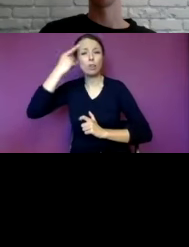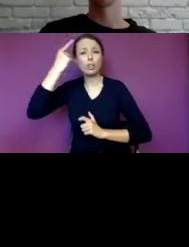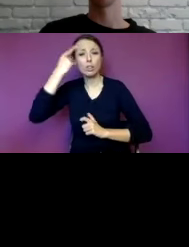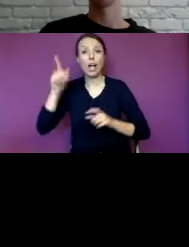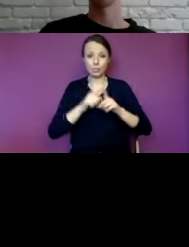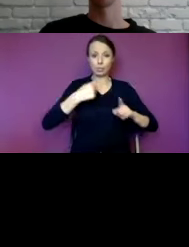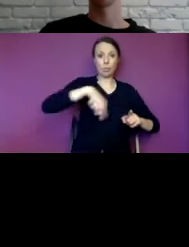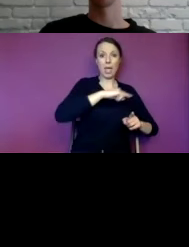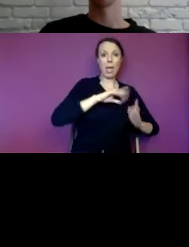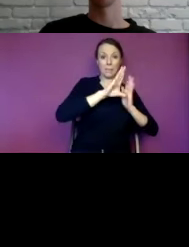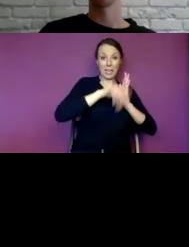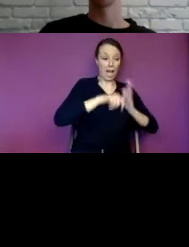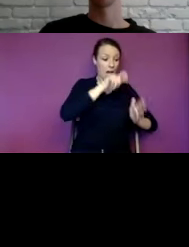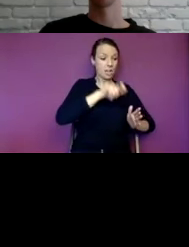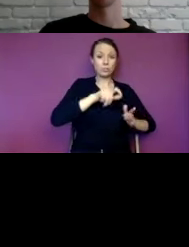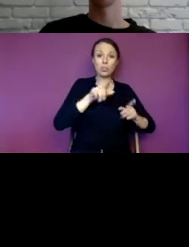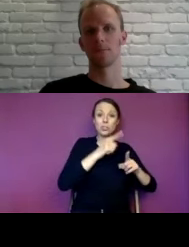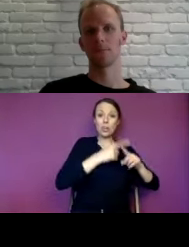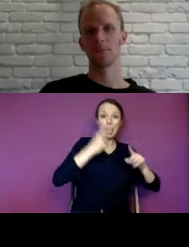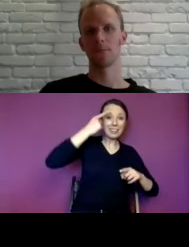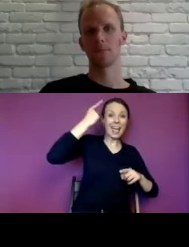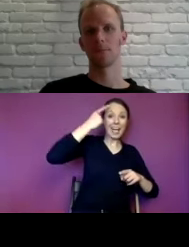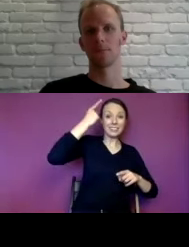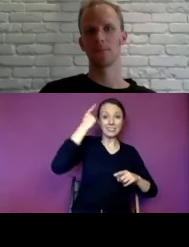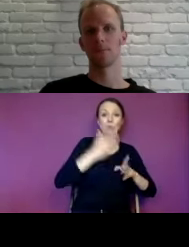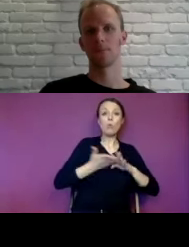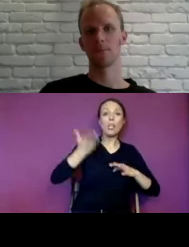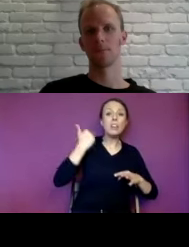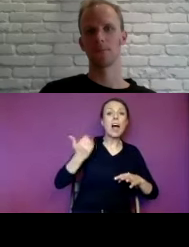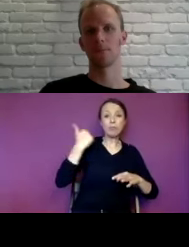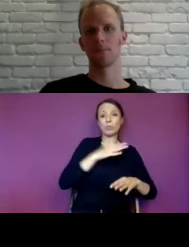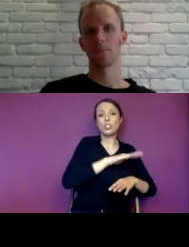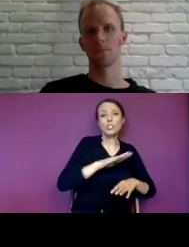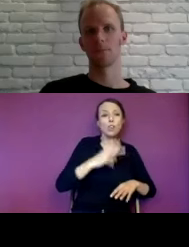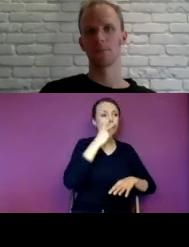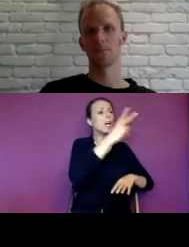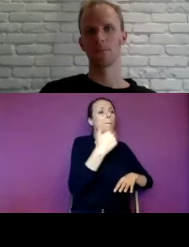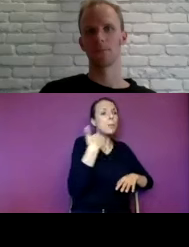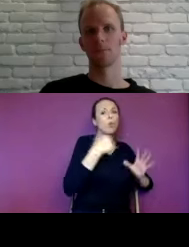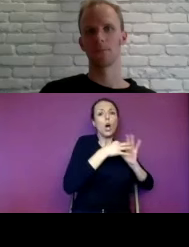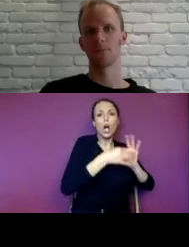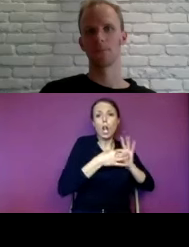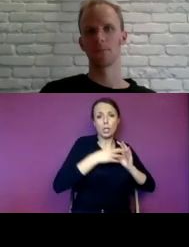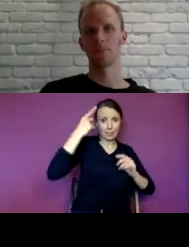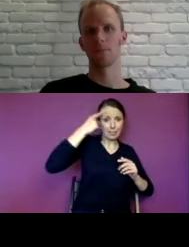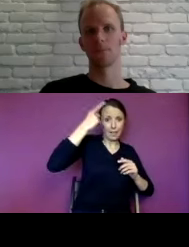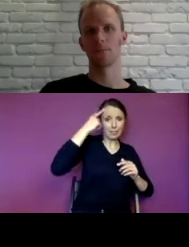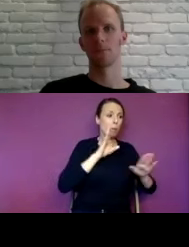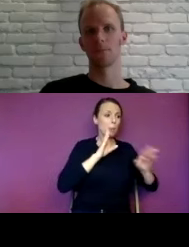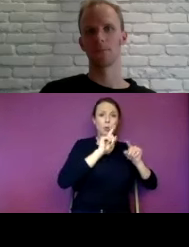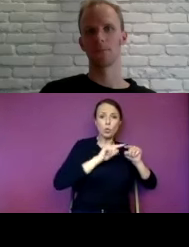to wyobrażenie wsi idealistycznej ma swój także, ma swoją wiejską odsłonę,